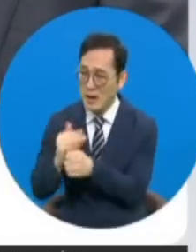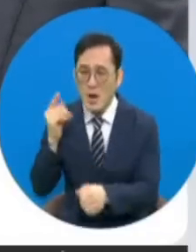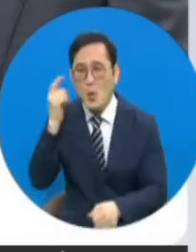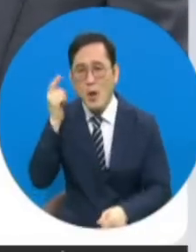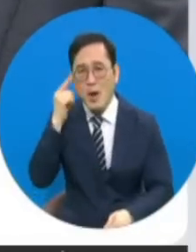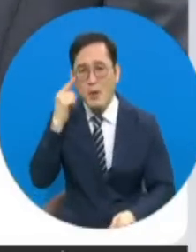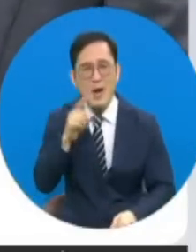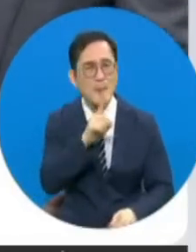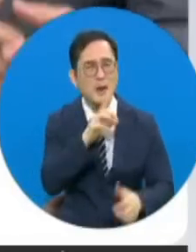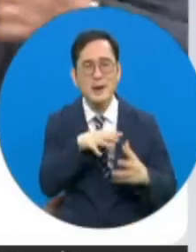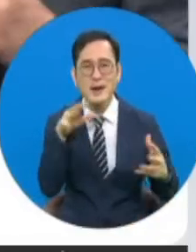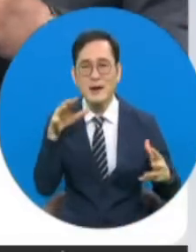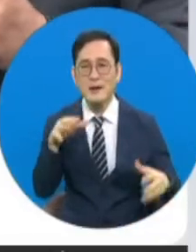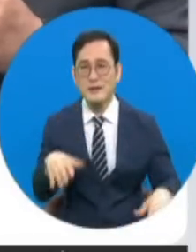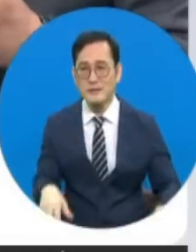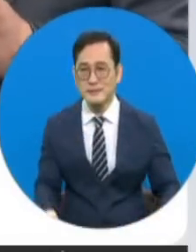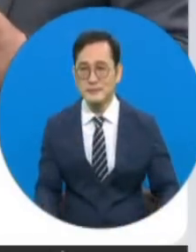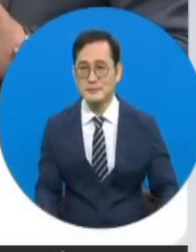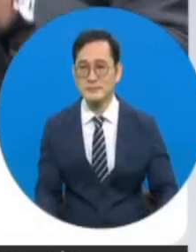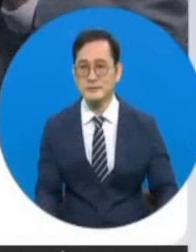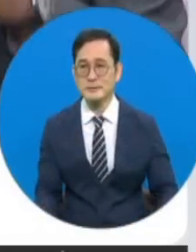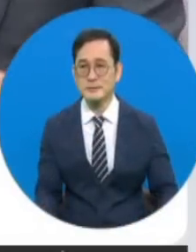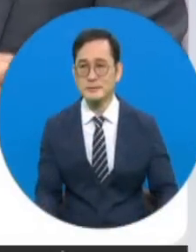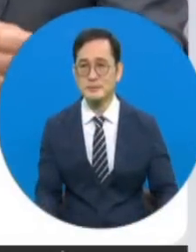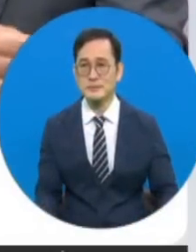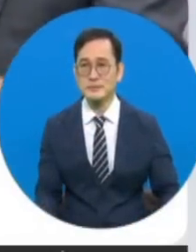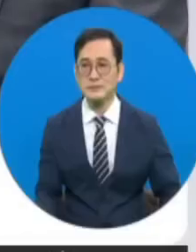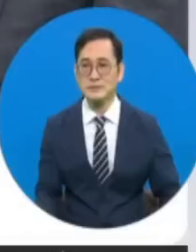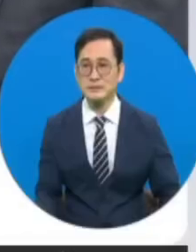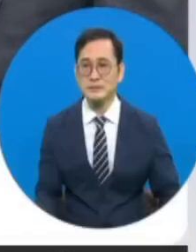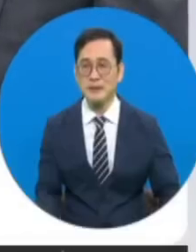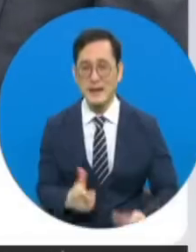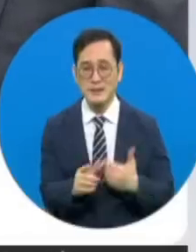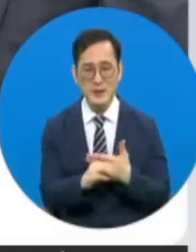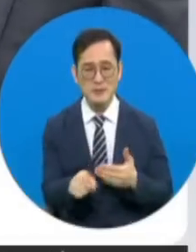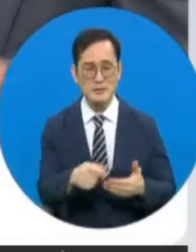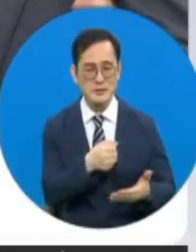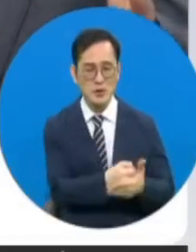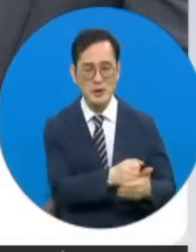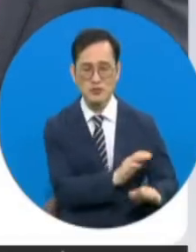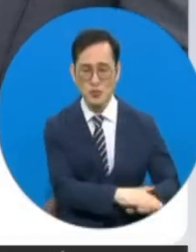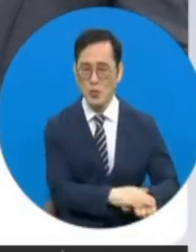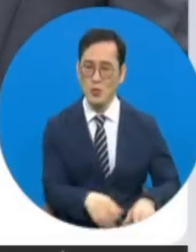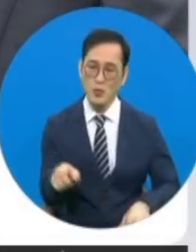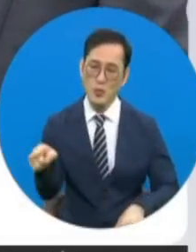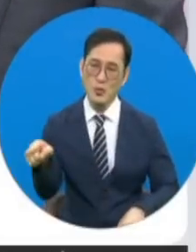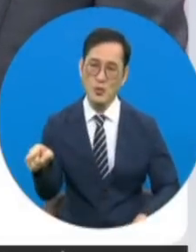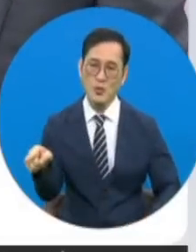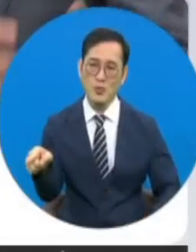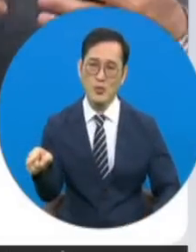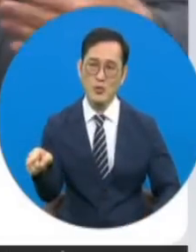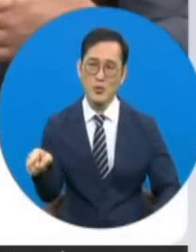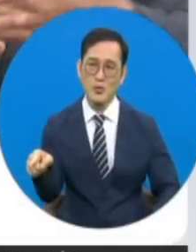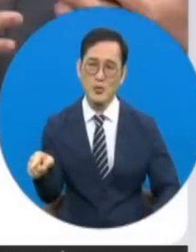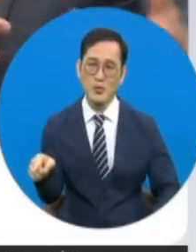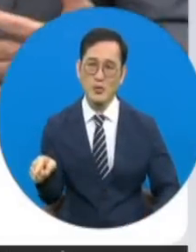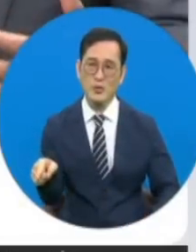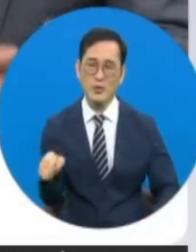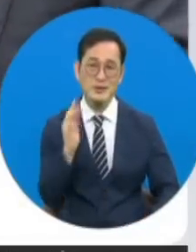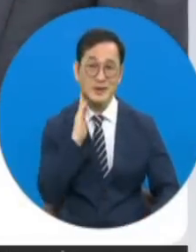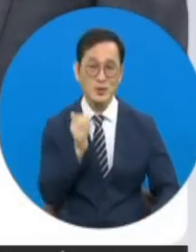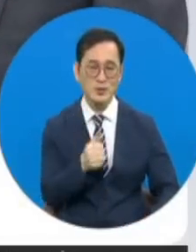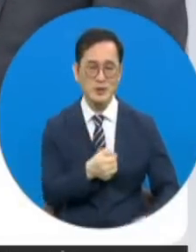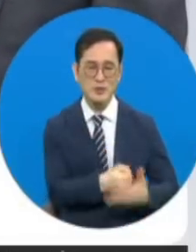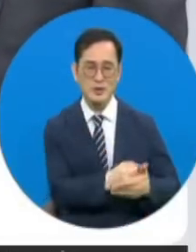다루겠습니다만 이미 내정자를 정해 놓고 이렇게 무리하게 하는 또 대통령이 직접 나서서 뭐